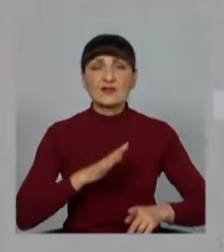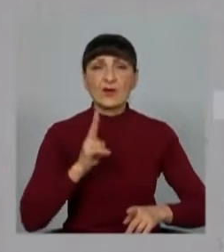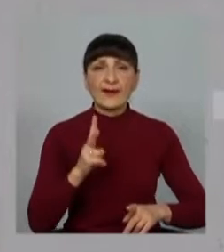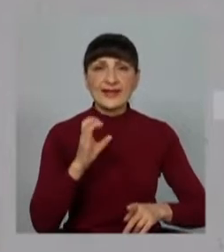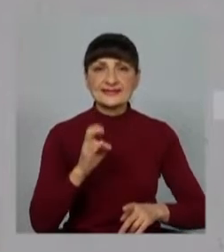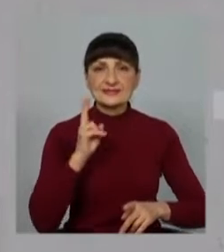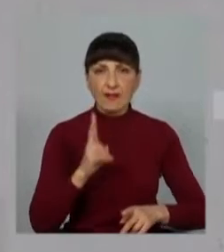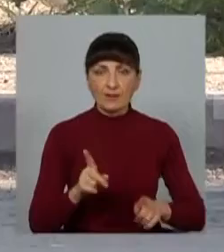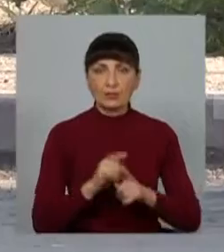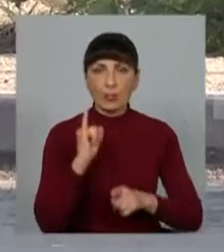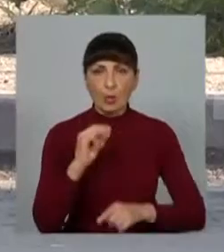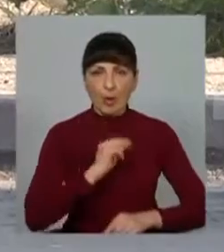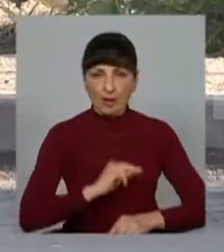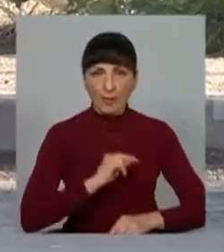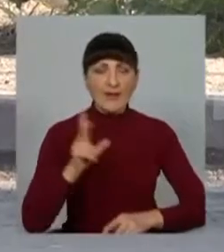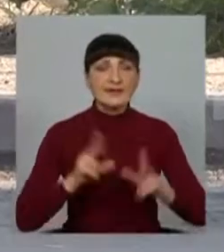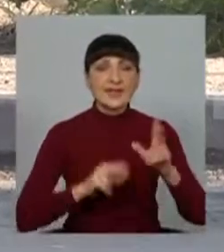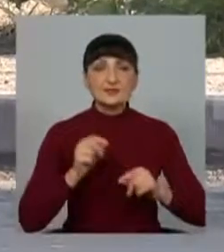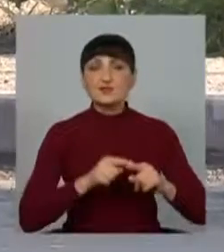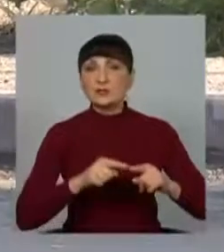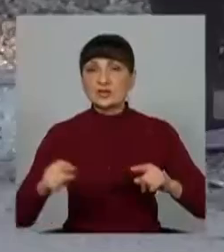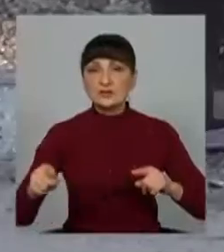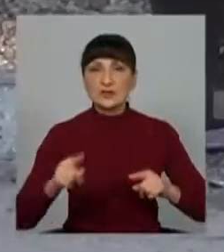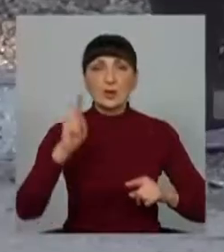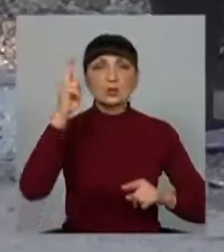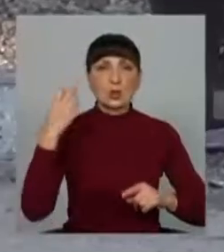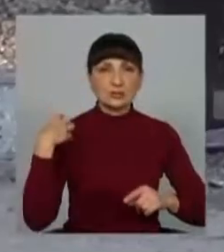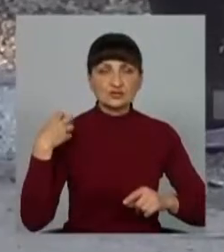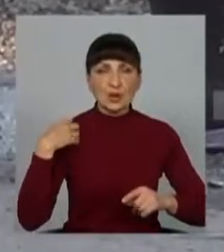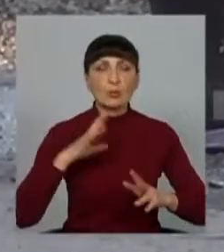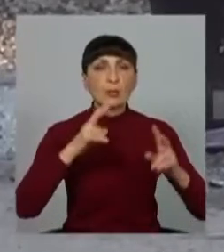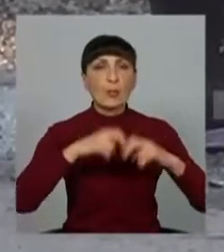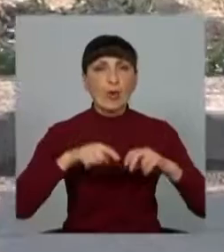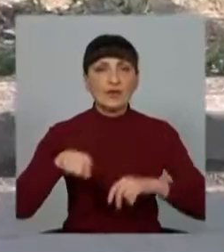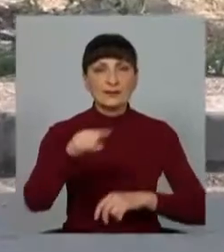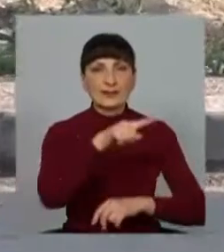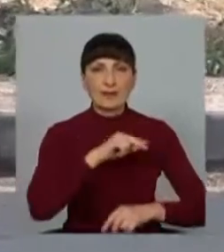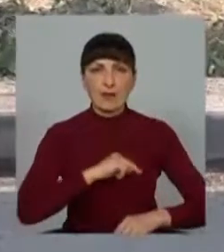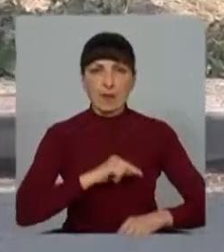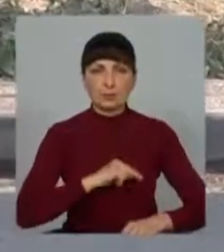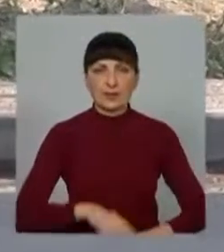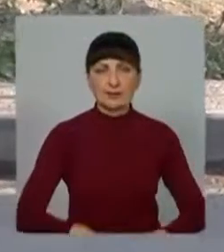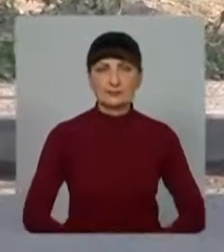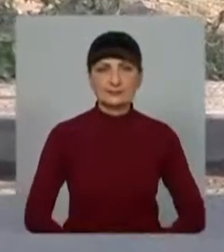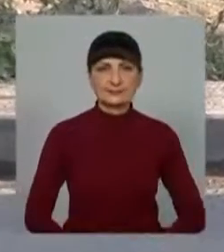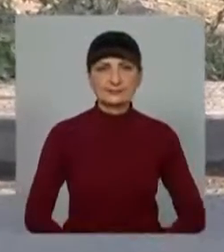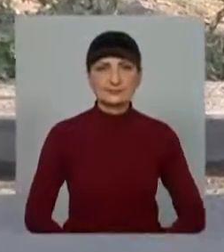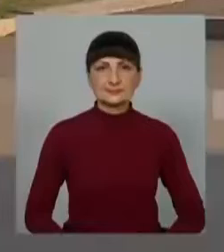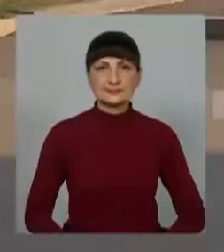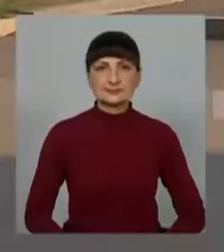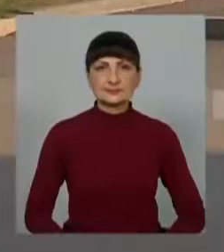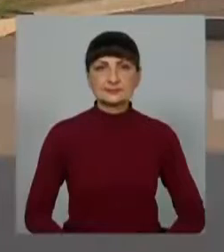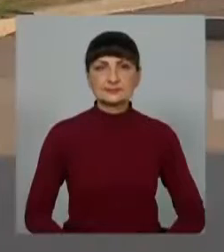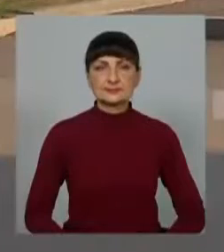кооператива собственников квартир. Они надеются, что в ближайшее время вышестоящие органы проверят эффективность их работы. Динара Сабитова, Алибек Шантимир, Мурат